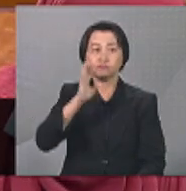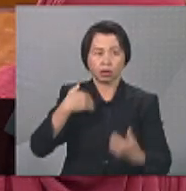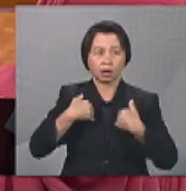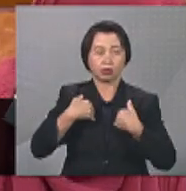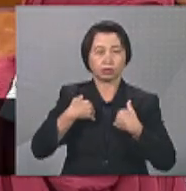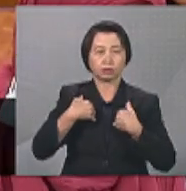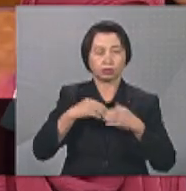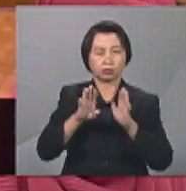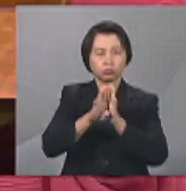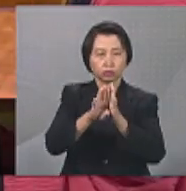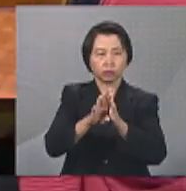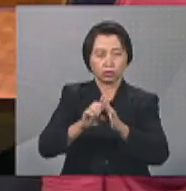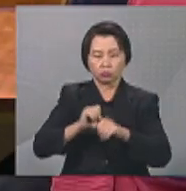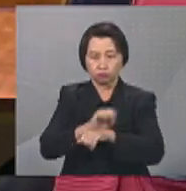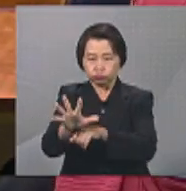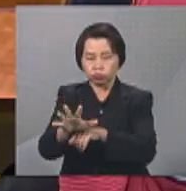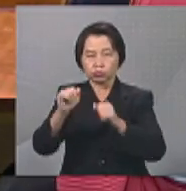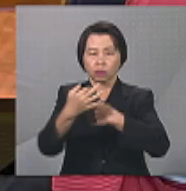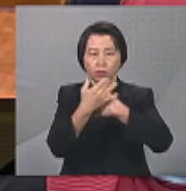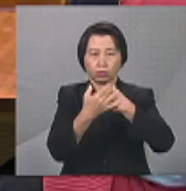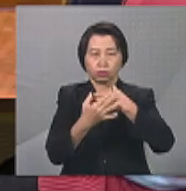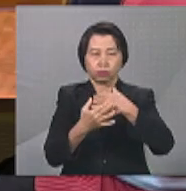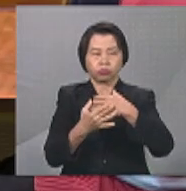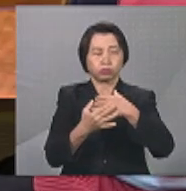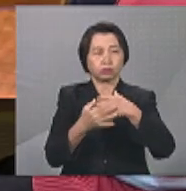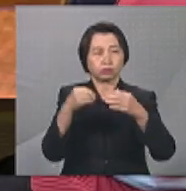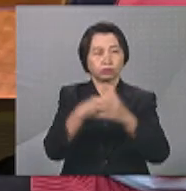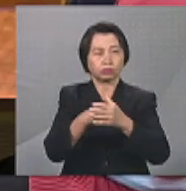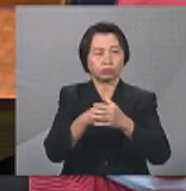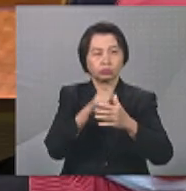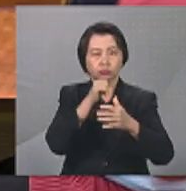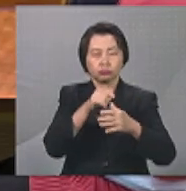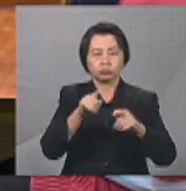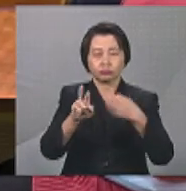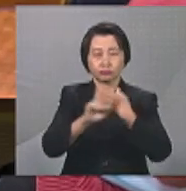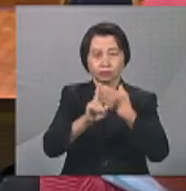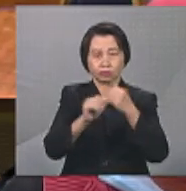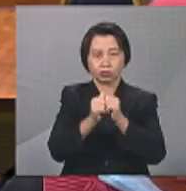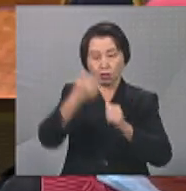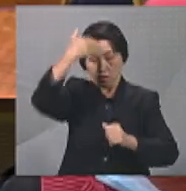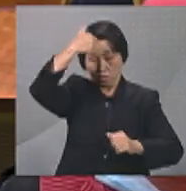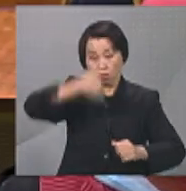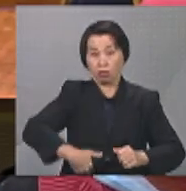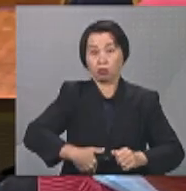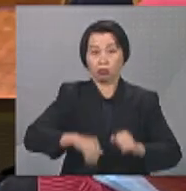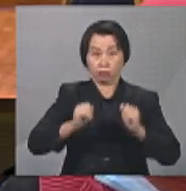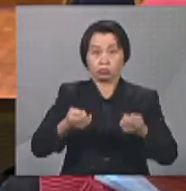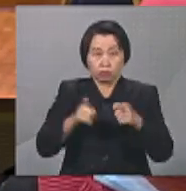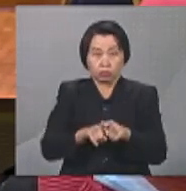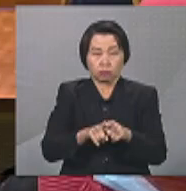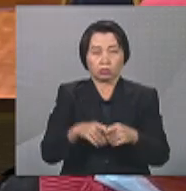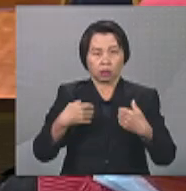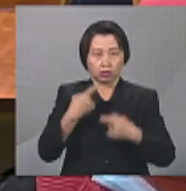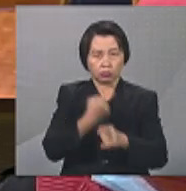that COVID infection can cause the blood to clot in unusual ways, and stroke would be an expected consequence of that. So ada